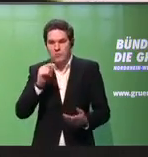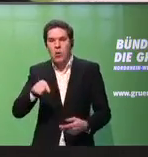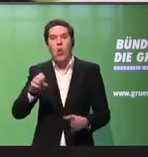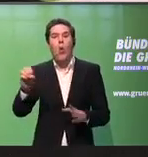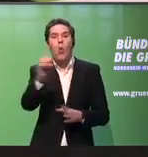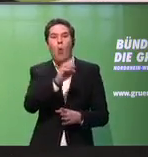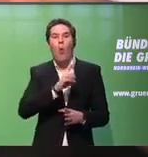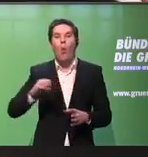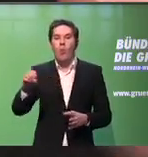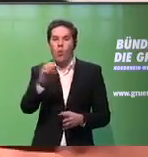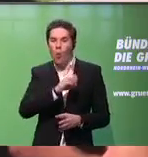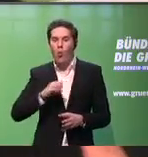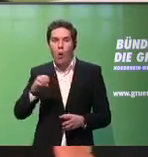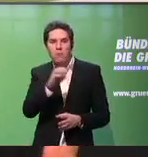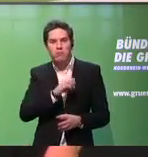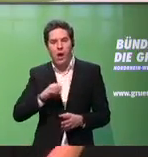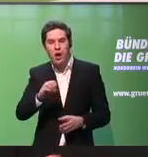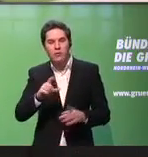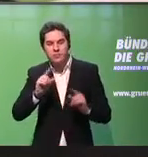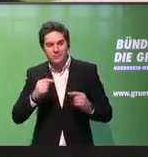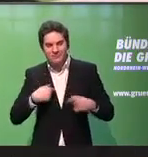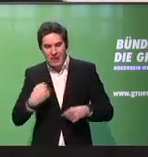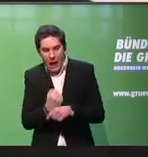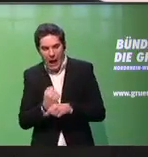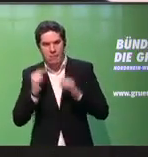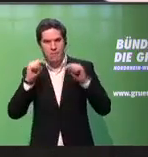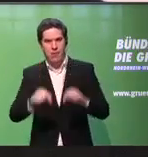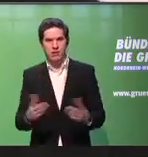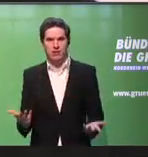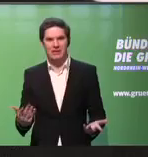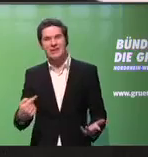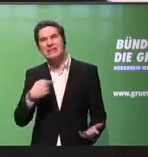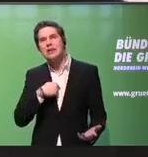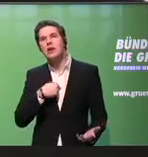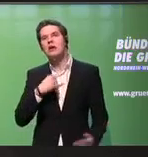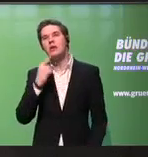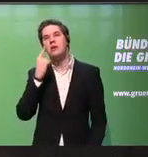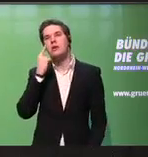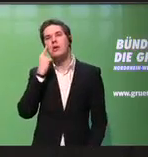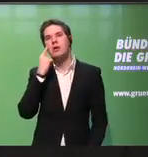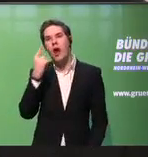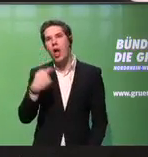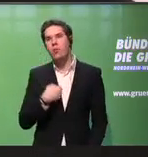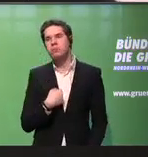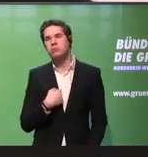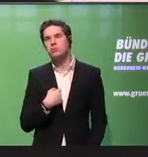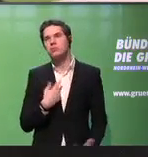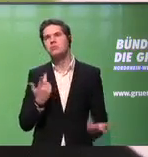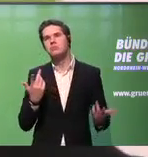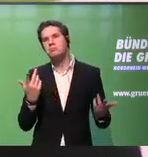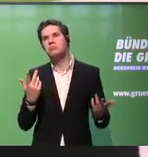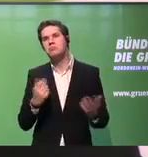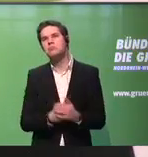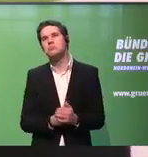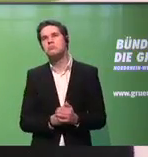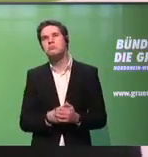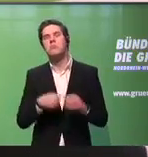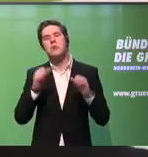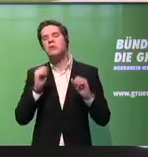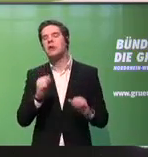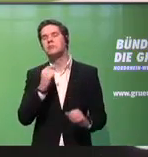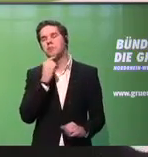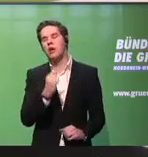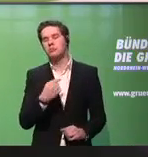nur Gedächtnis, aber auch Tätigkeit. Und ich glaube, dass man kann gleichzeitig sagen, dass wir müssen